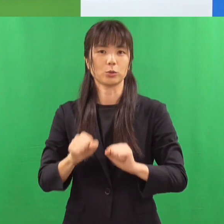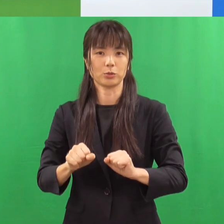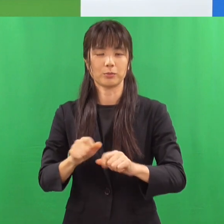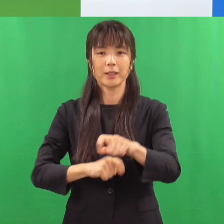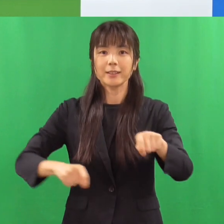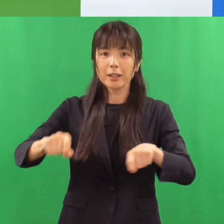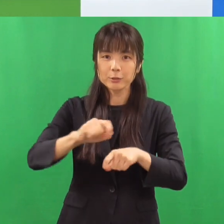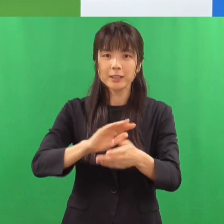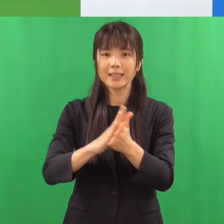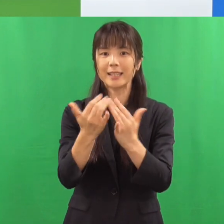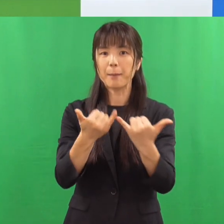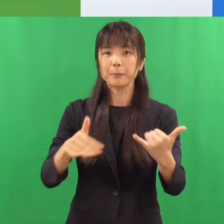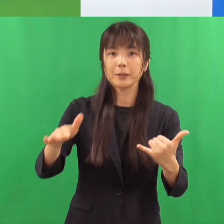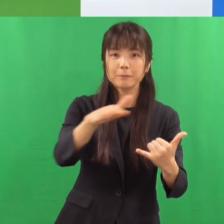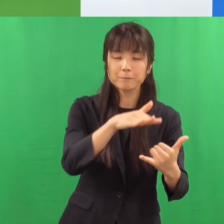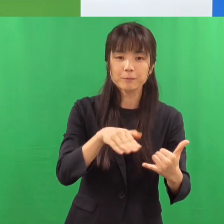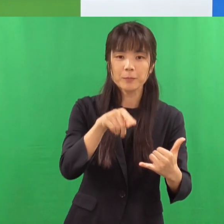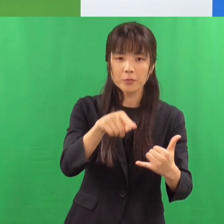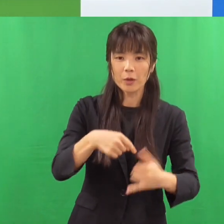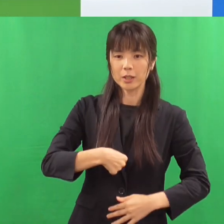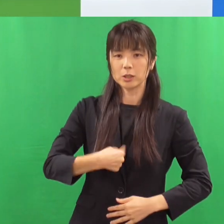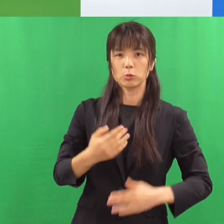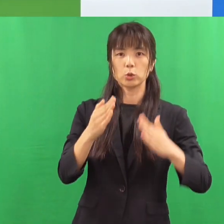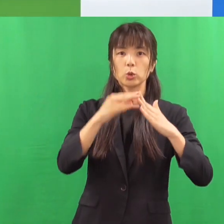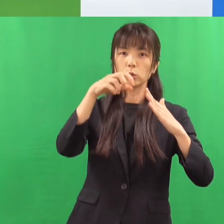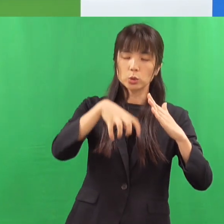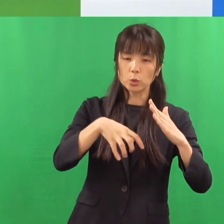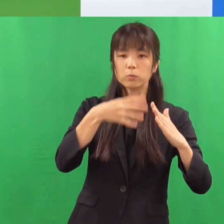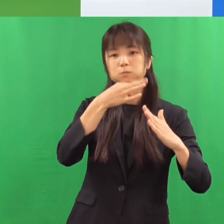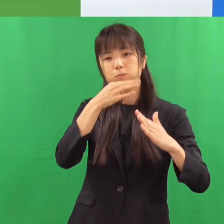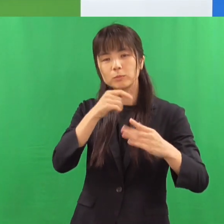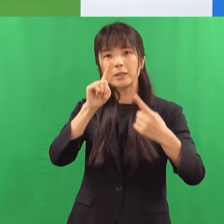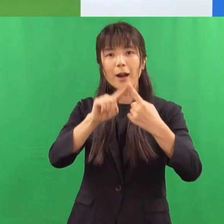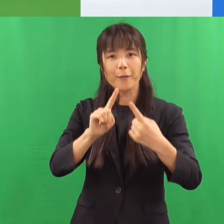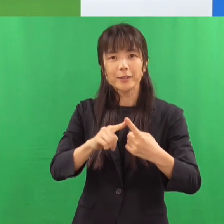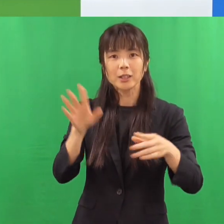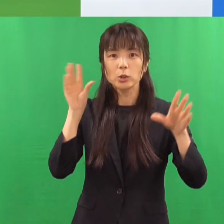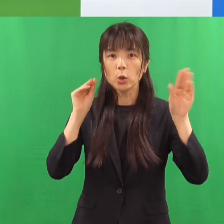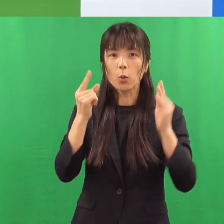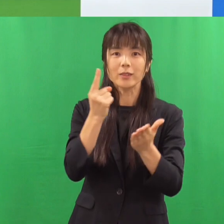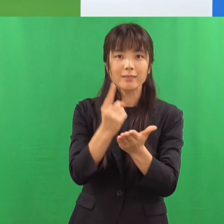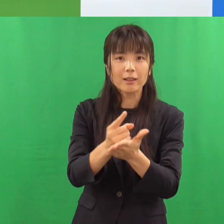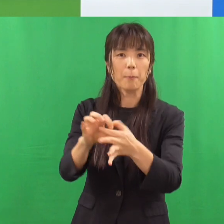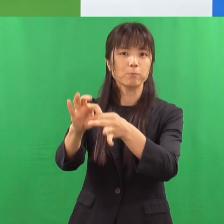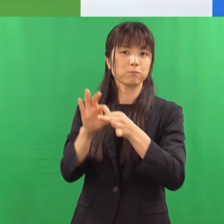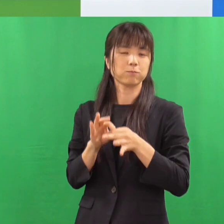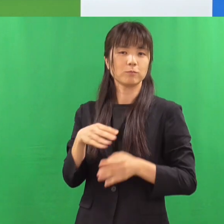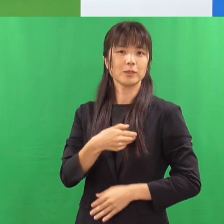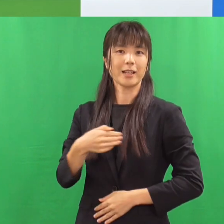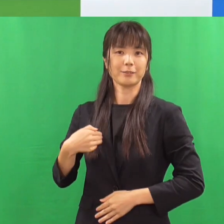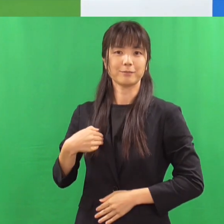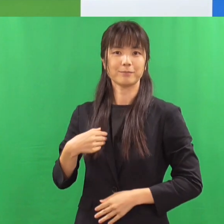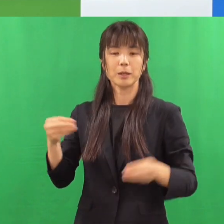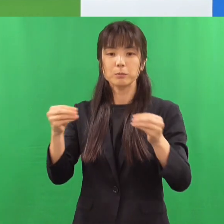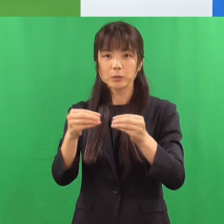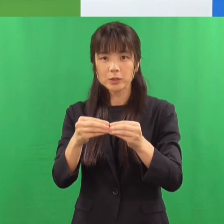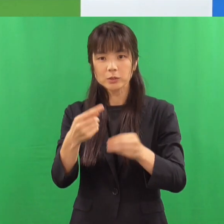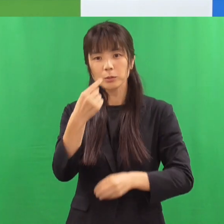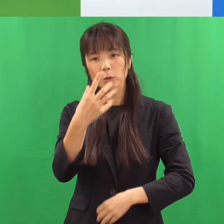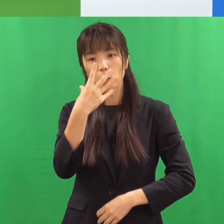情報を受け取れるほか、ご自身が登録した興味関心のある分野や地域の情報を受け取ることもできます